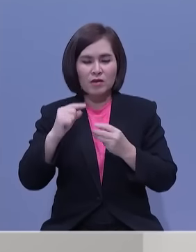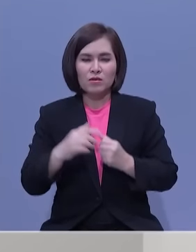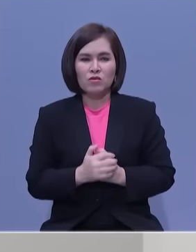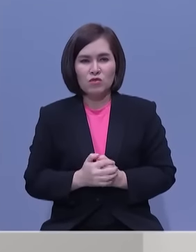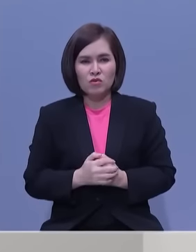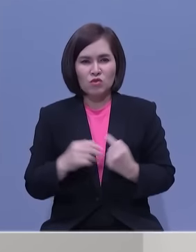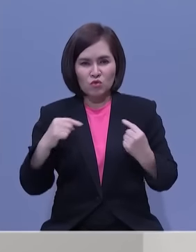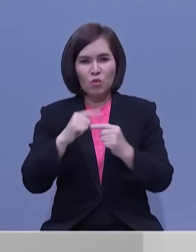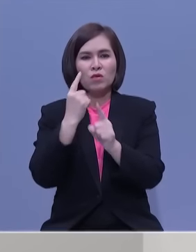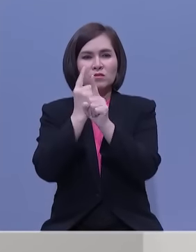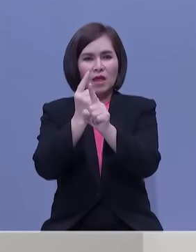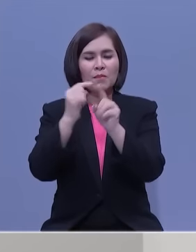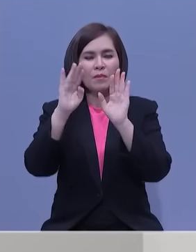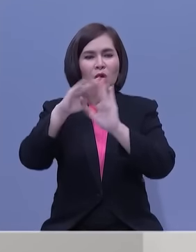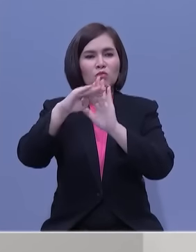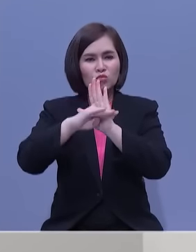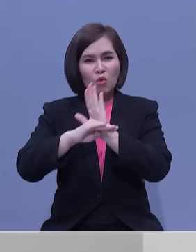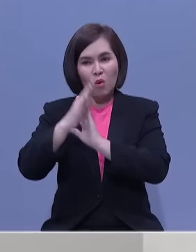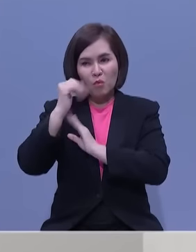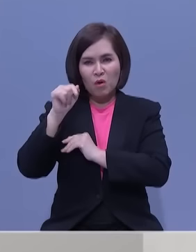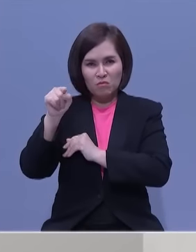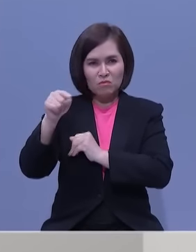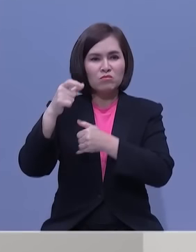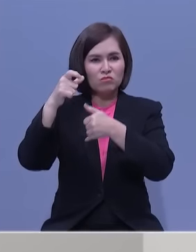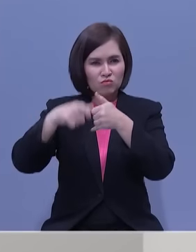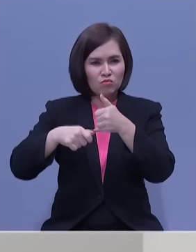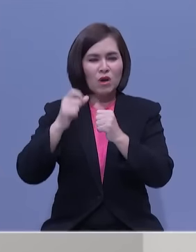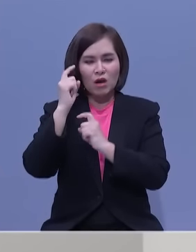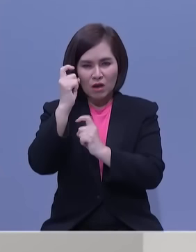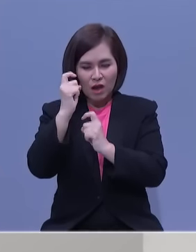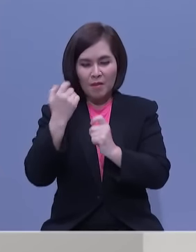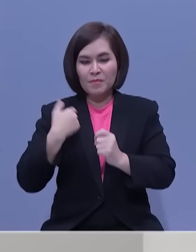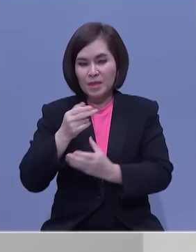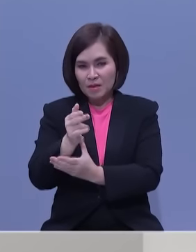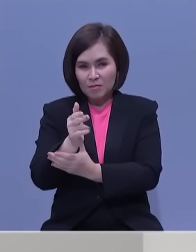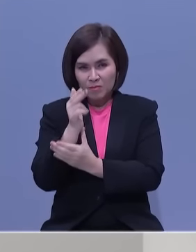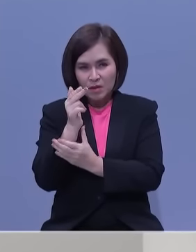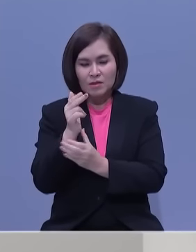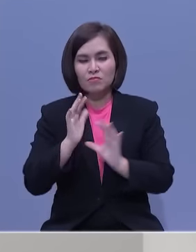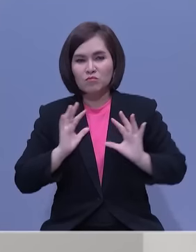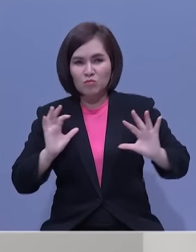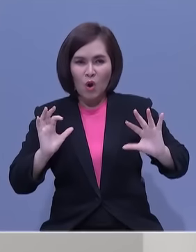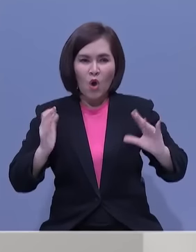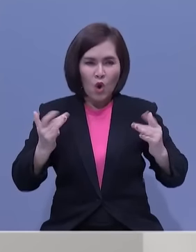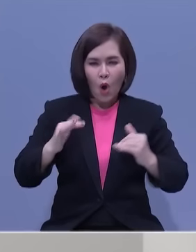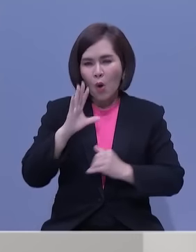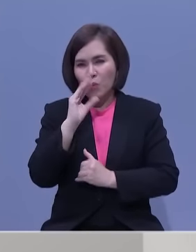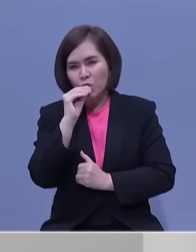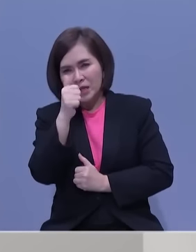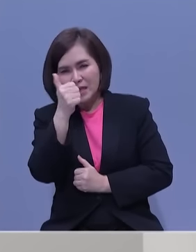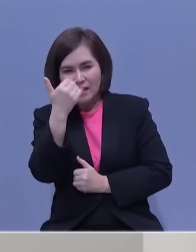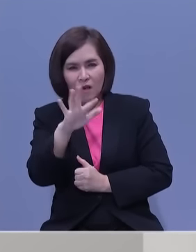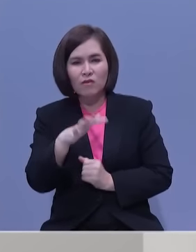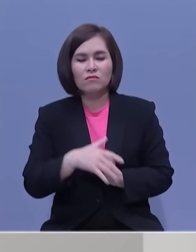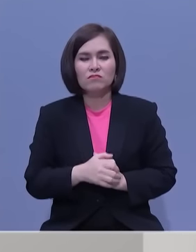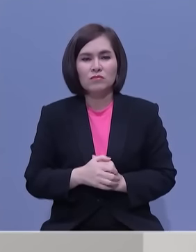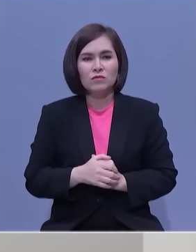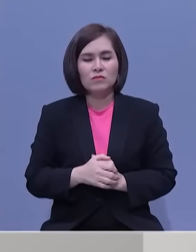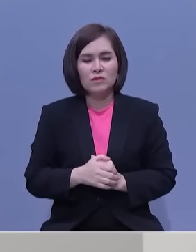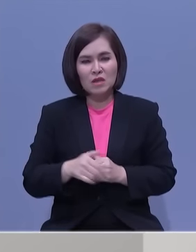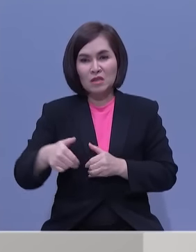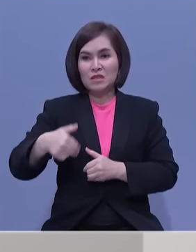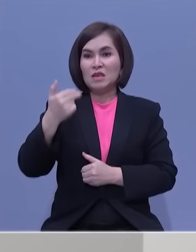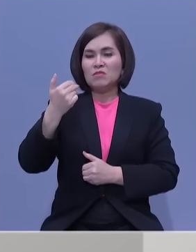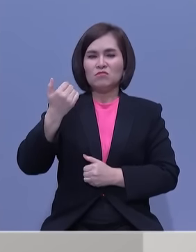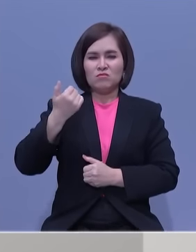ก็คือตามขั้นตอนคนร้ายเป็นบุคคลอันตรายมีอาวุธปิดล้อมก็แล้วเกลี้ยกล่อมก็แล้วค่ะยิงสวน